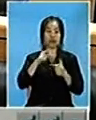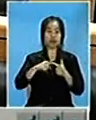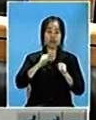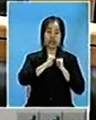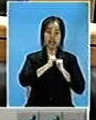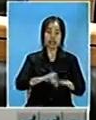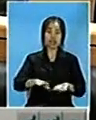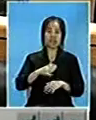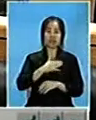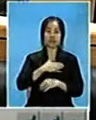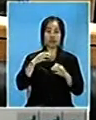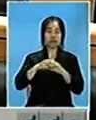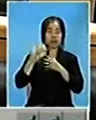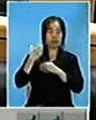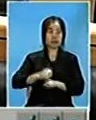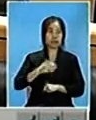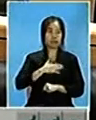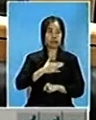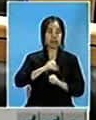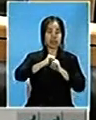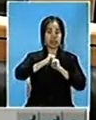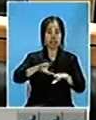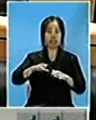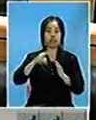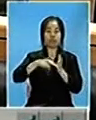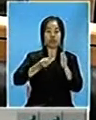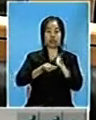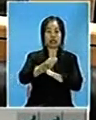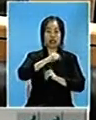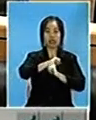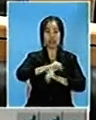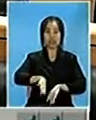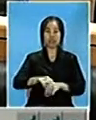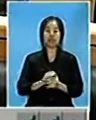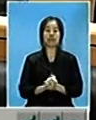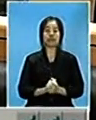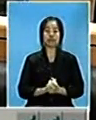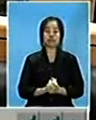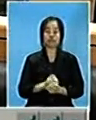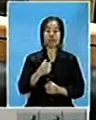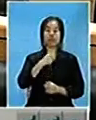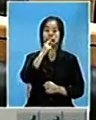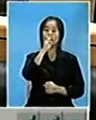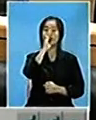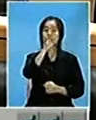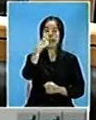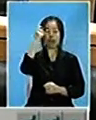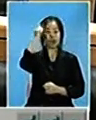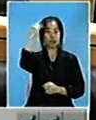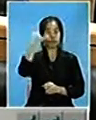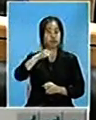คเนี้ยพรรคที่ผมอยู่พรรคประชาธิปัตย์เรารังเกียจการวิ่งเต้นเป็นอย่างยิ่งนะครับก็บอกซะนะครับเผื่อใครจะเข้าใจผิด